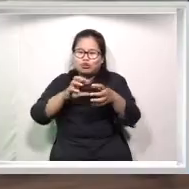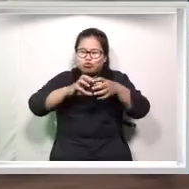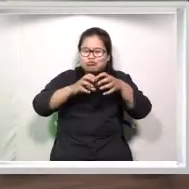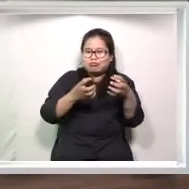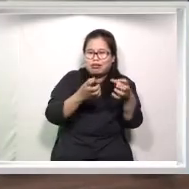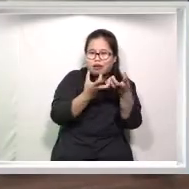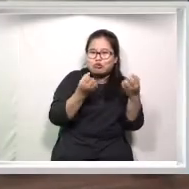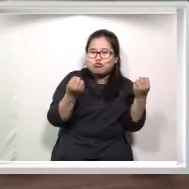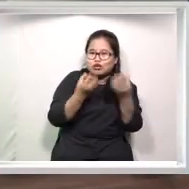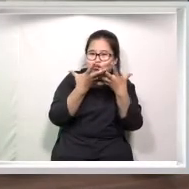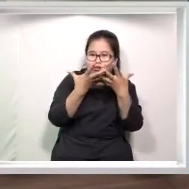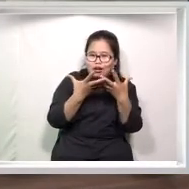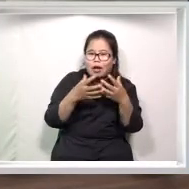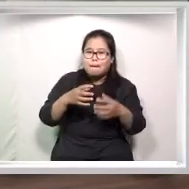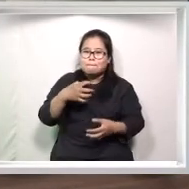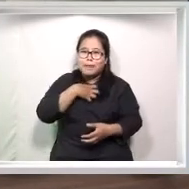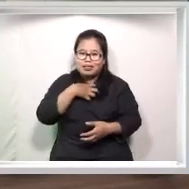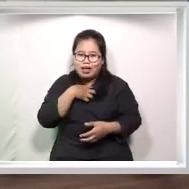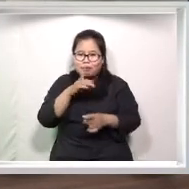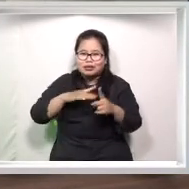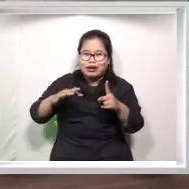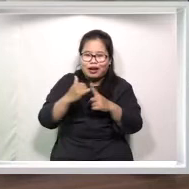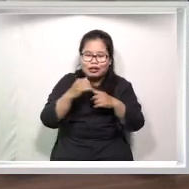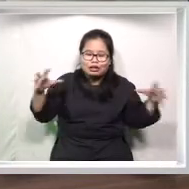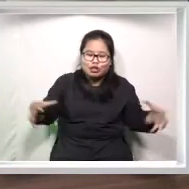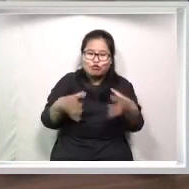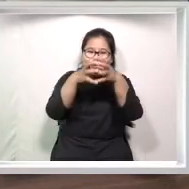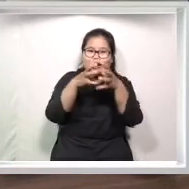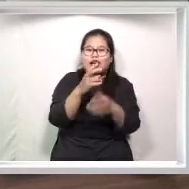mentalitas masyarakat yang tergabung di dalam Negara Kesatuan Republik Indonesia.